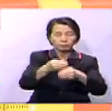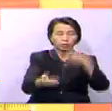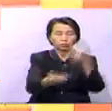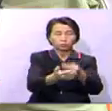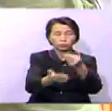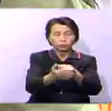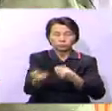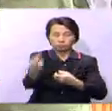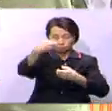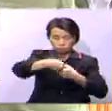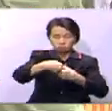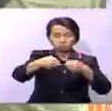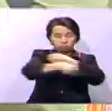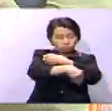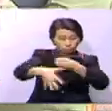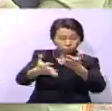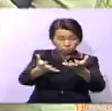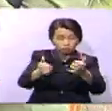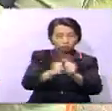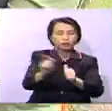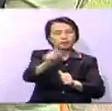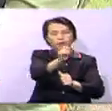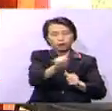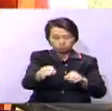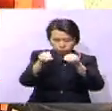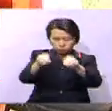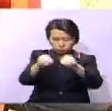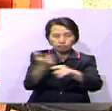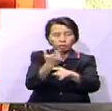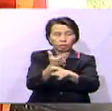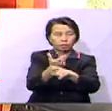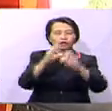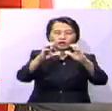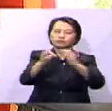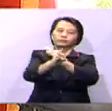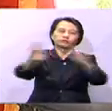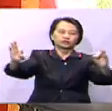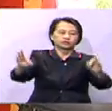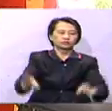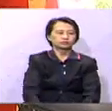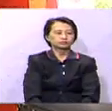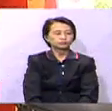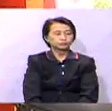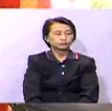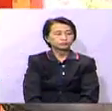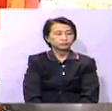pendapatan dengan menyertai rangkaian GPC di mana bimbingan dan latihan diberi secara percuma.